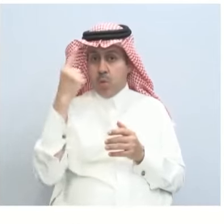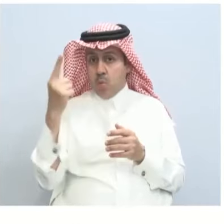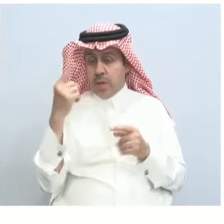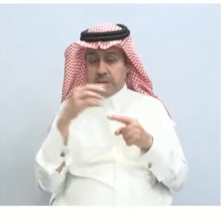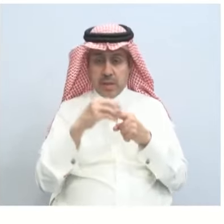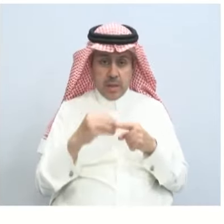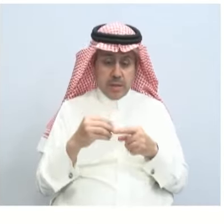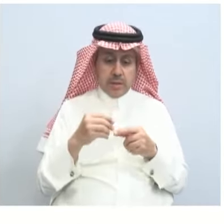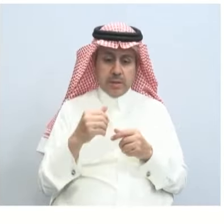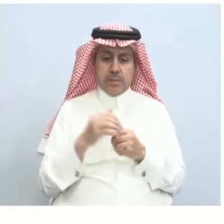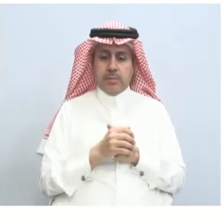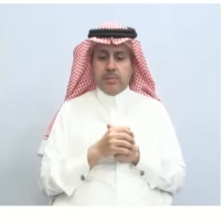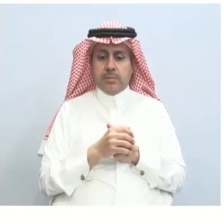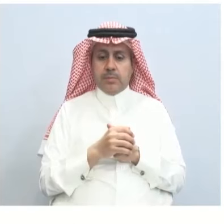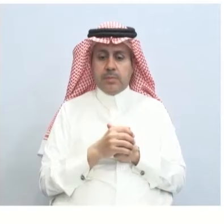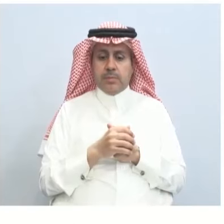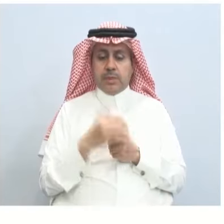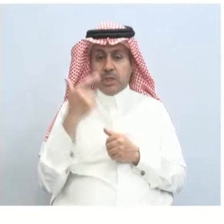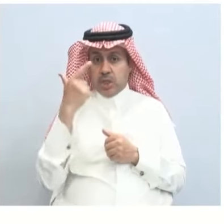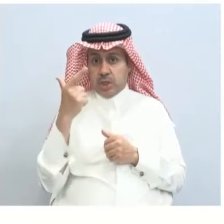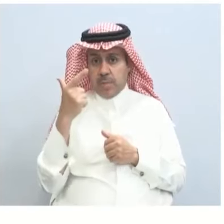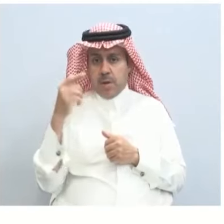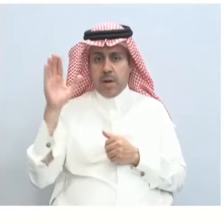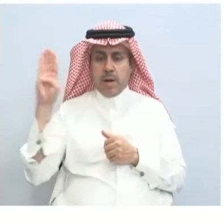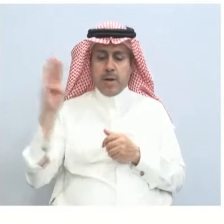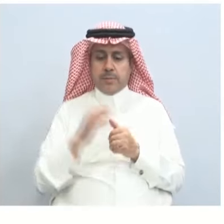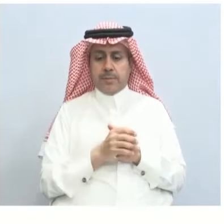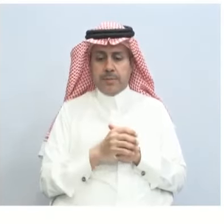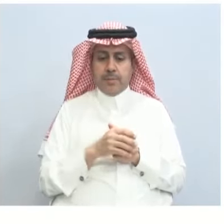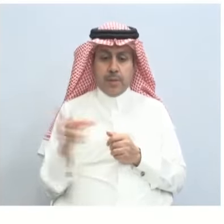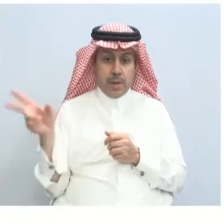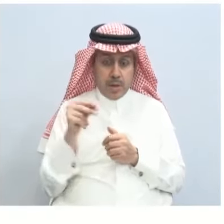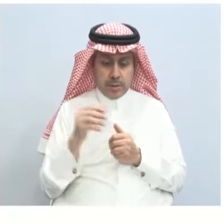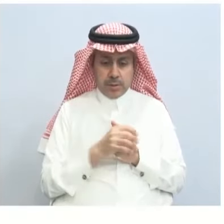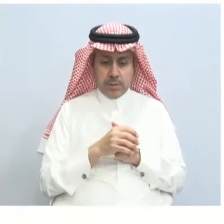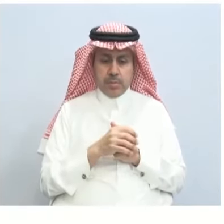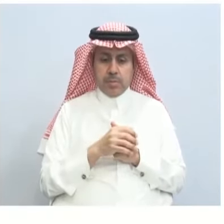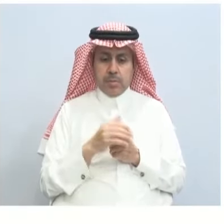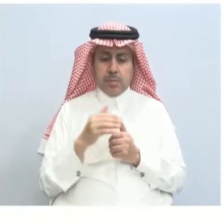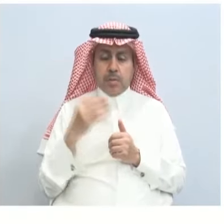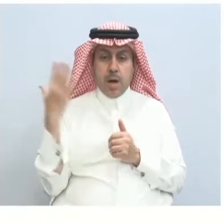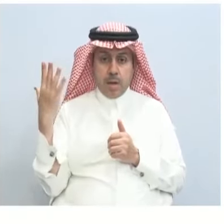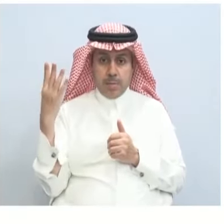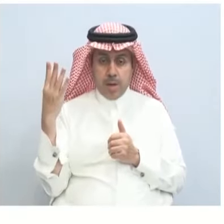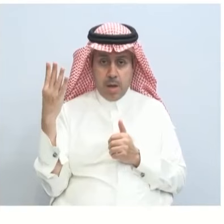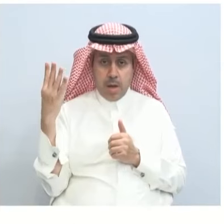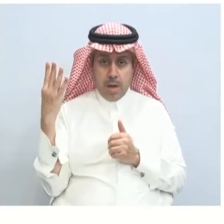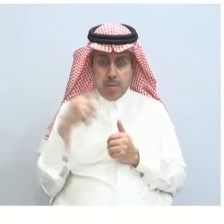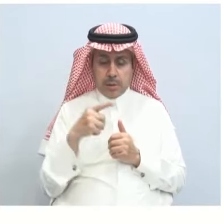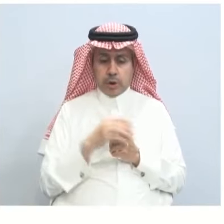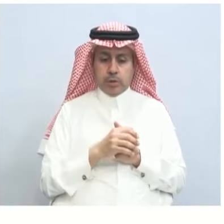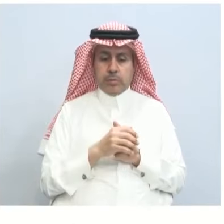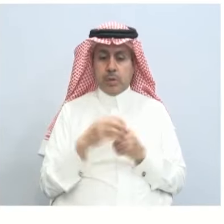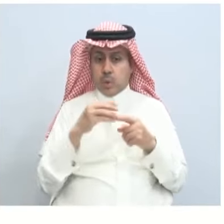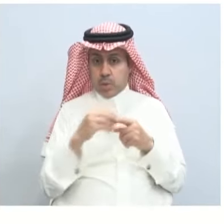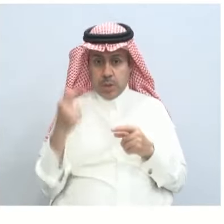الناقص س حتكون 7 كي وبالتالي الناتج حيكون عباره عن ايش عباره عن 14 وسالب